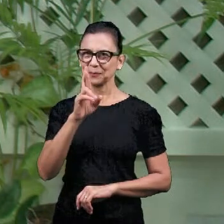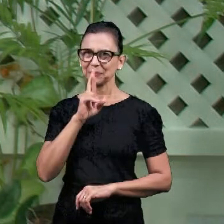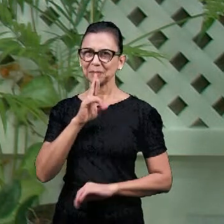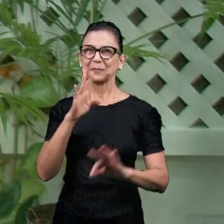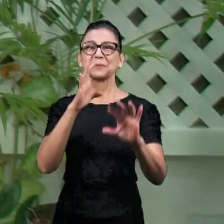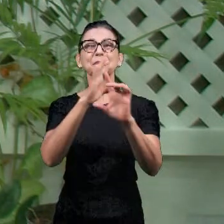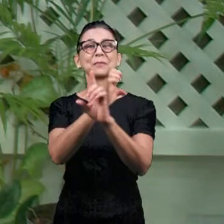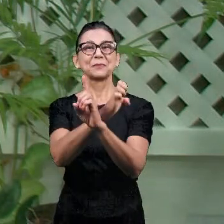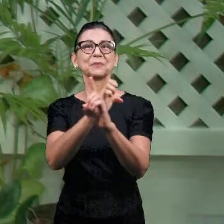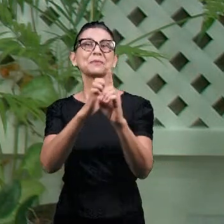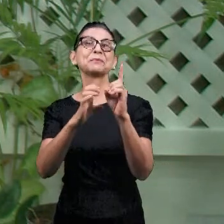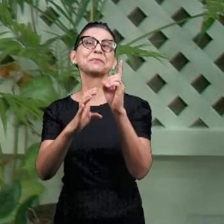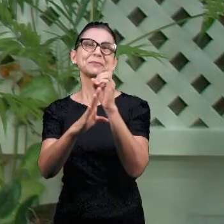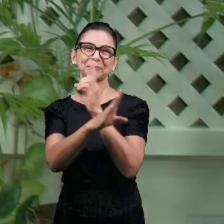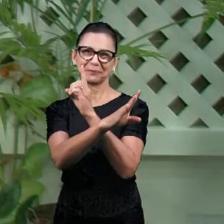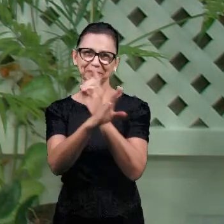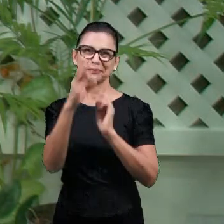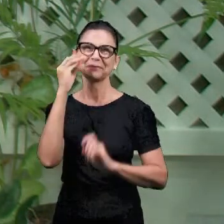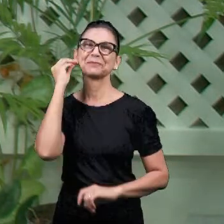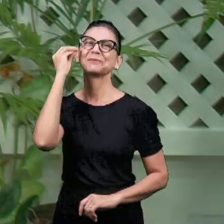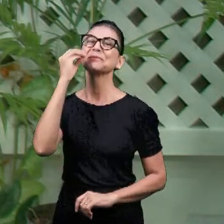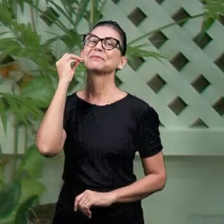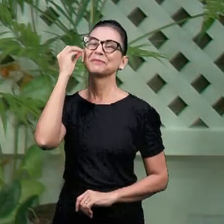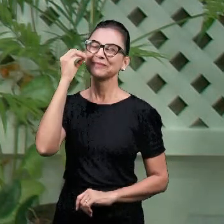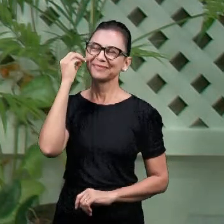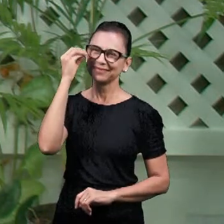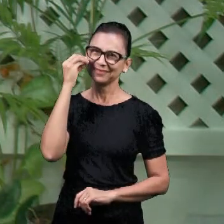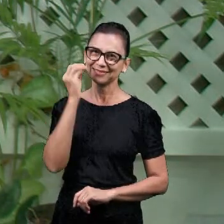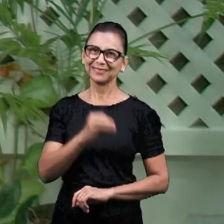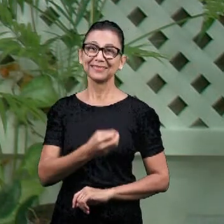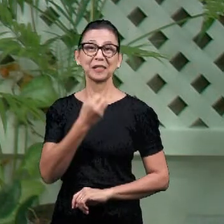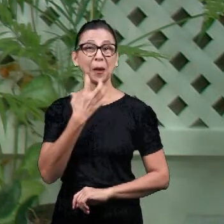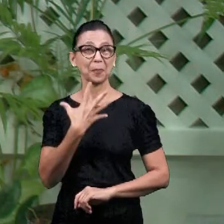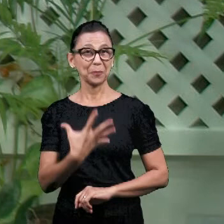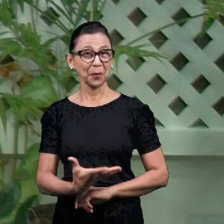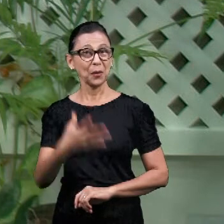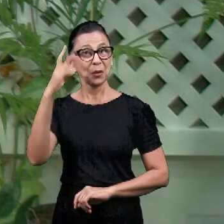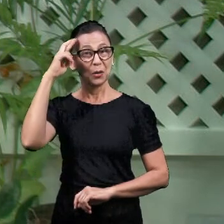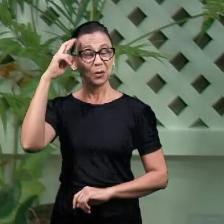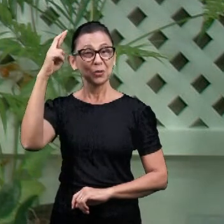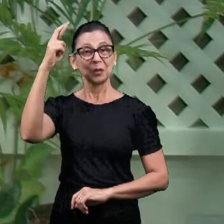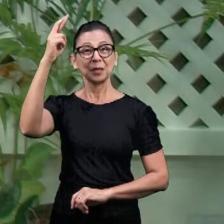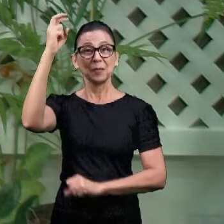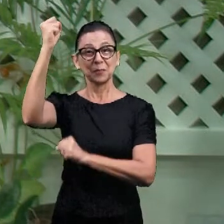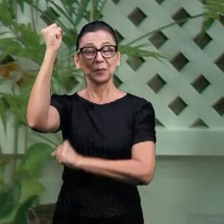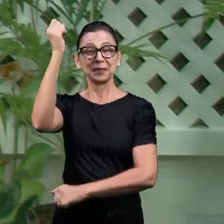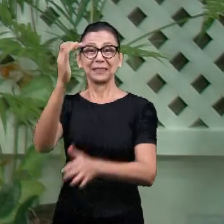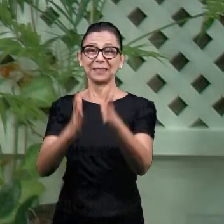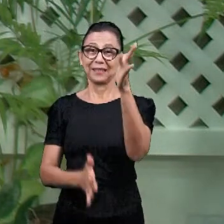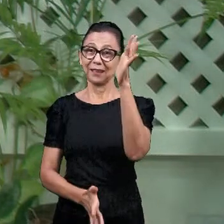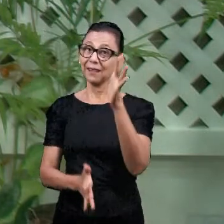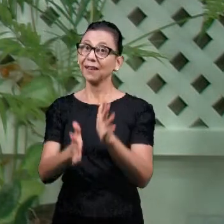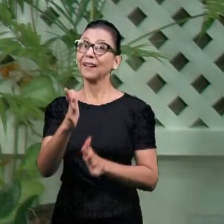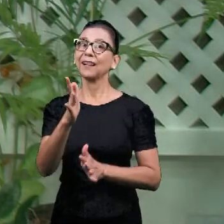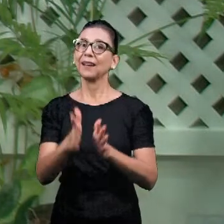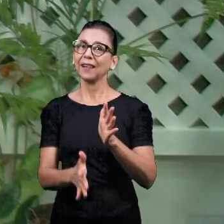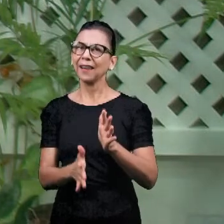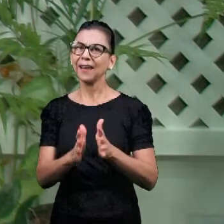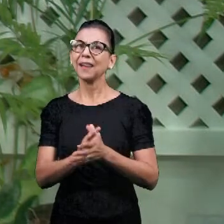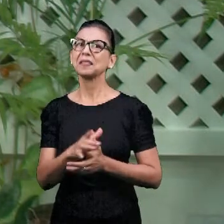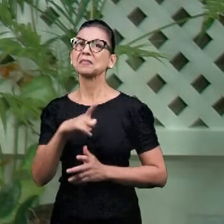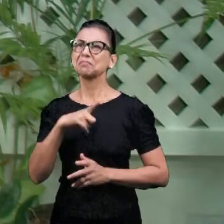est quelque chose de très expérience dans chaque message. Le Seigneur verse un grand pouvoir. Il donnait